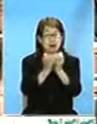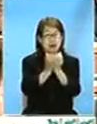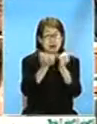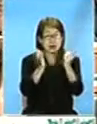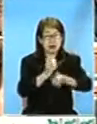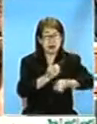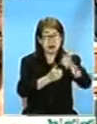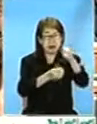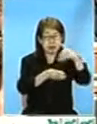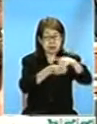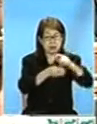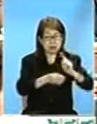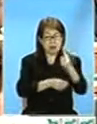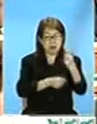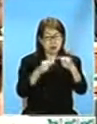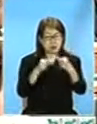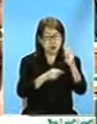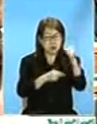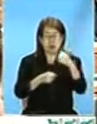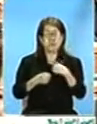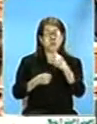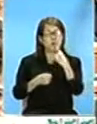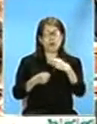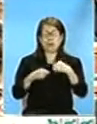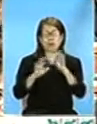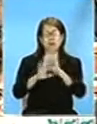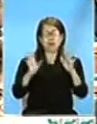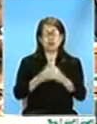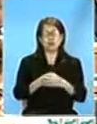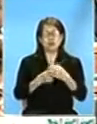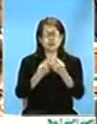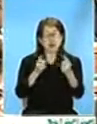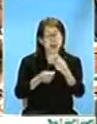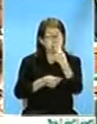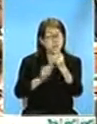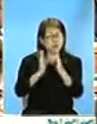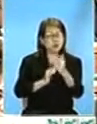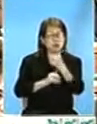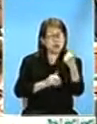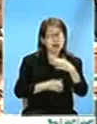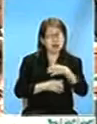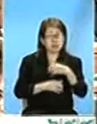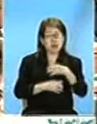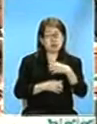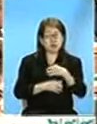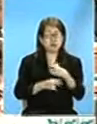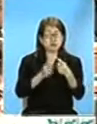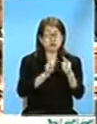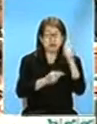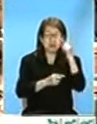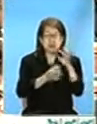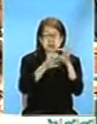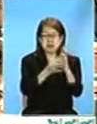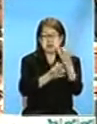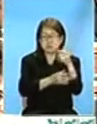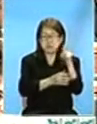ท่านอื่นที่จะลงนั้นท่านจะมีผลประโยชน์ทับซ้อนหาไม่ได้นะครับเพราะว่าในคราวที่แล้ว